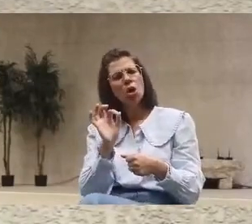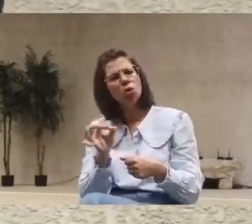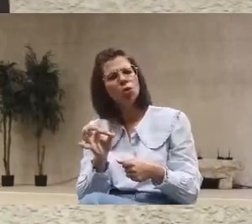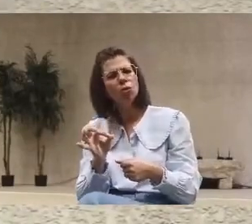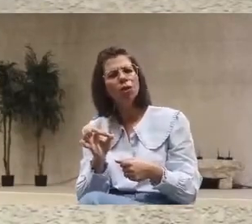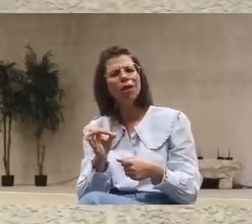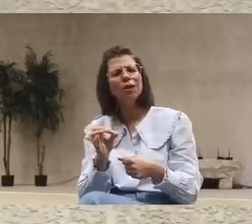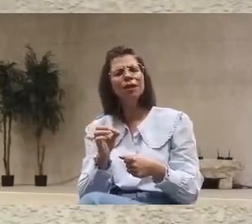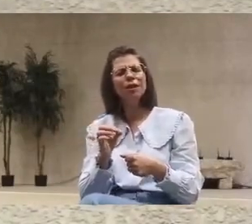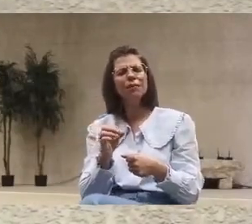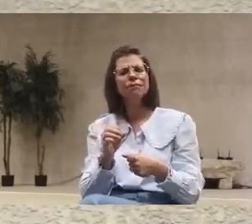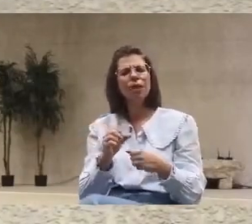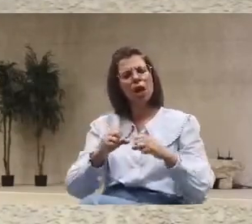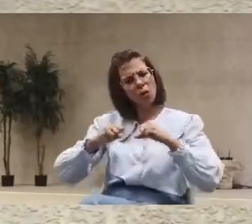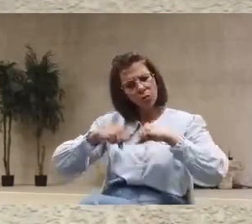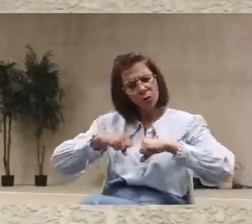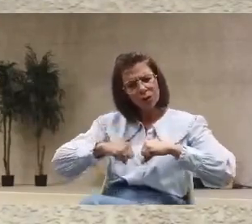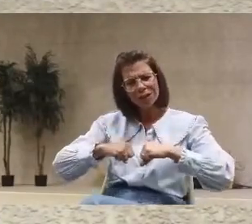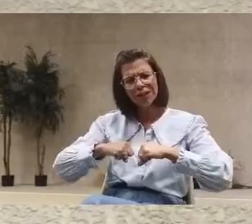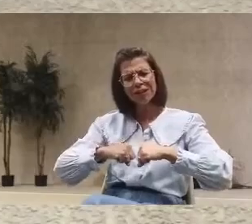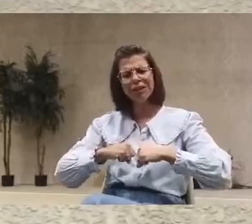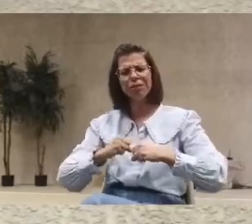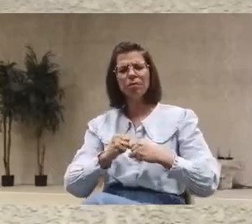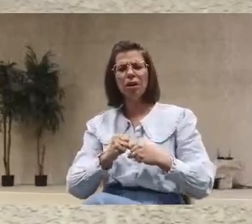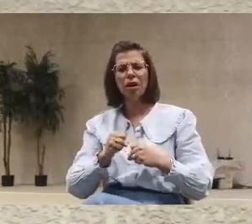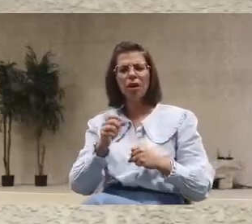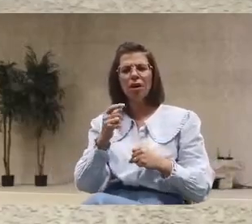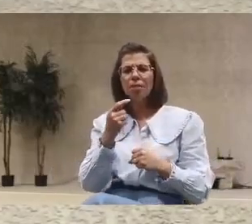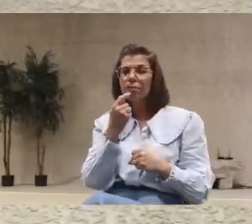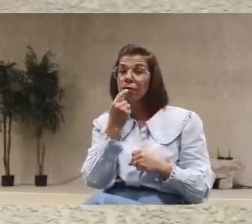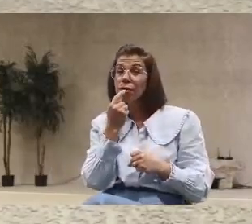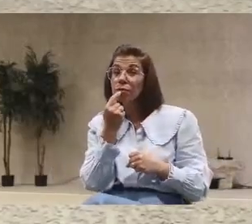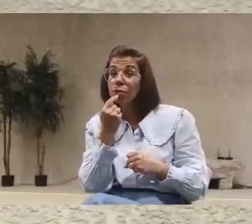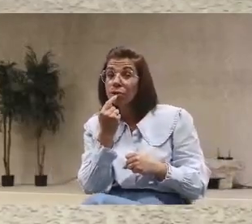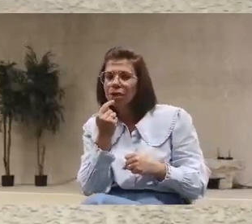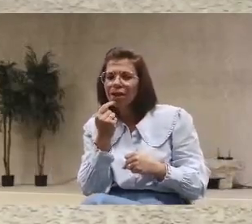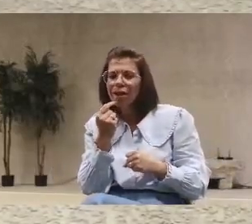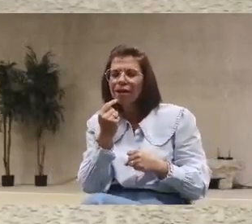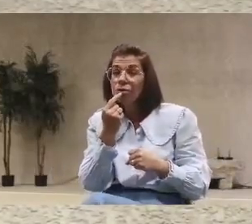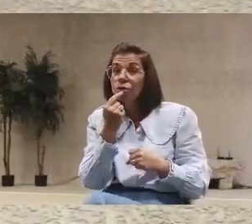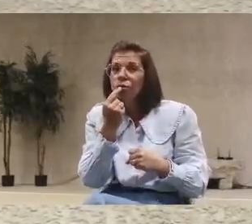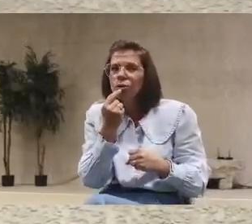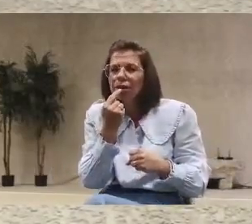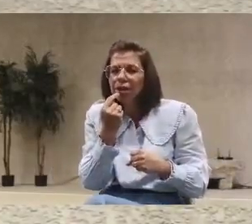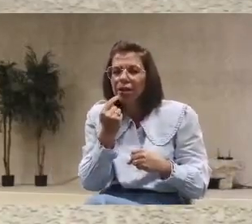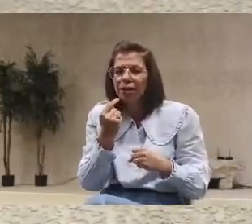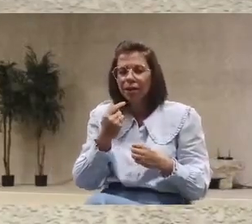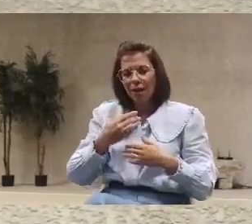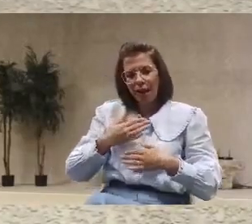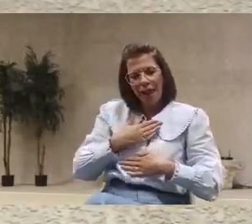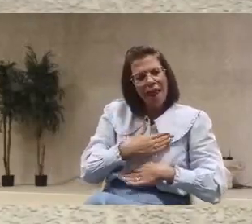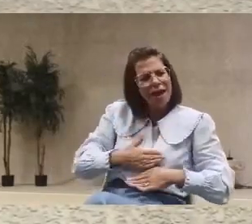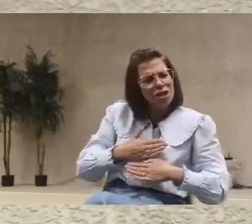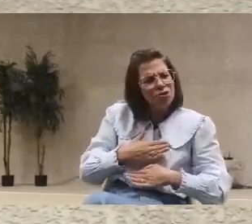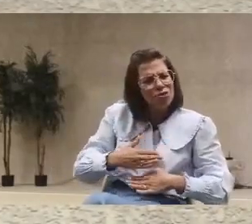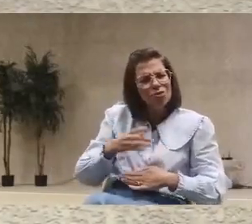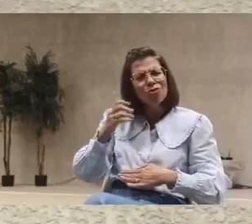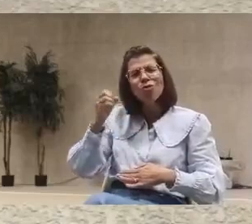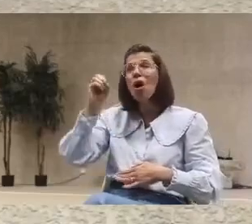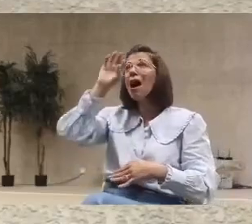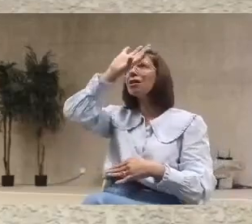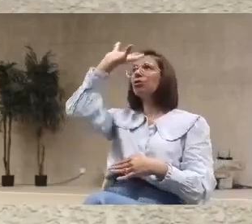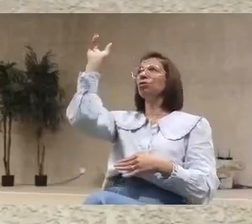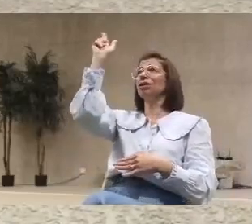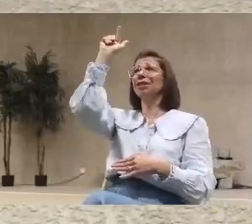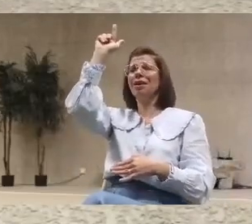'expérimenter la joie du salut et d'en jouir à chaque moment de notre vie. J'ai eu des confessions de